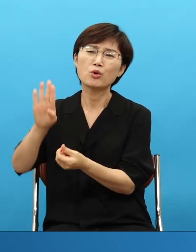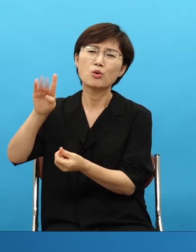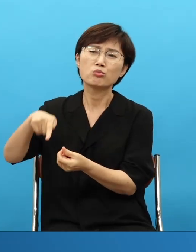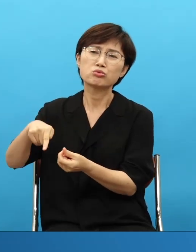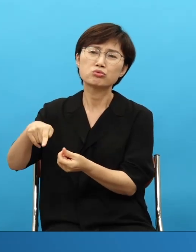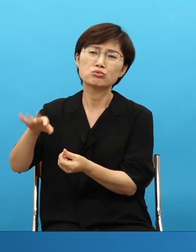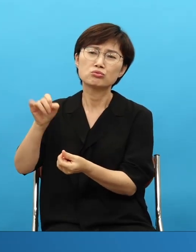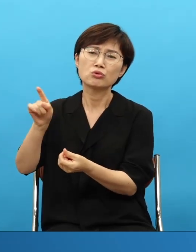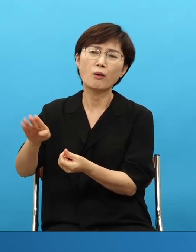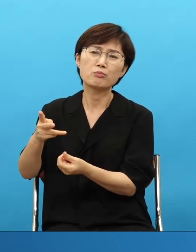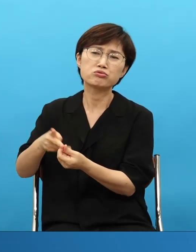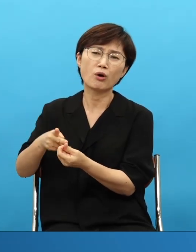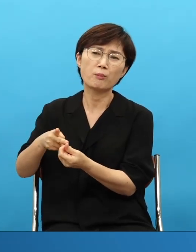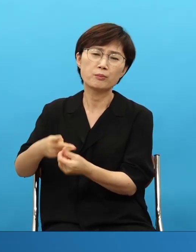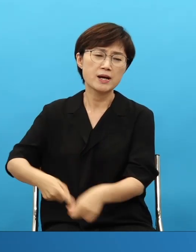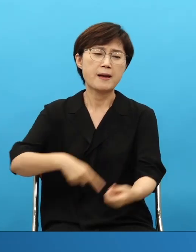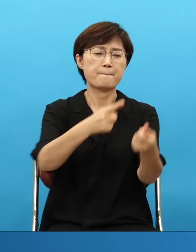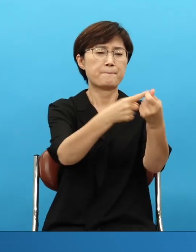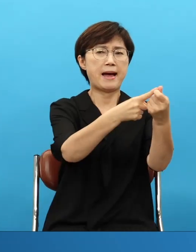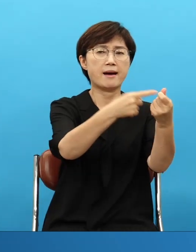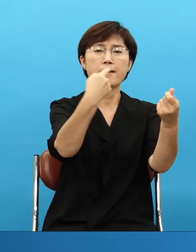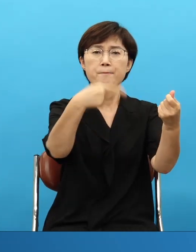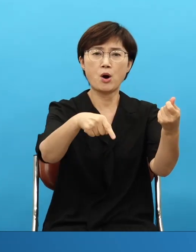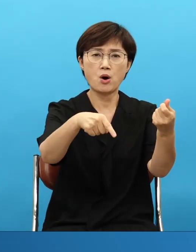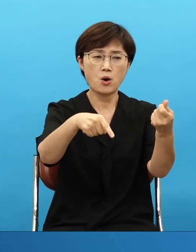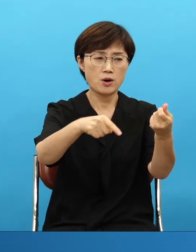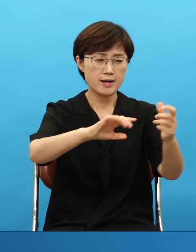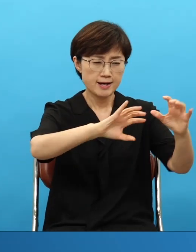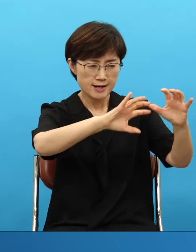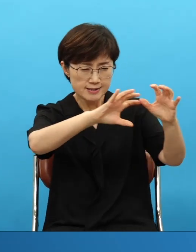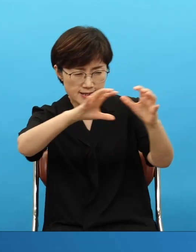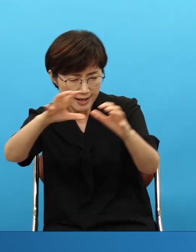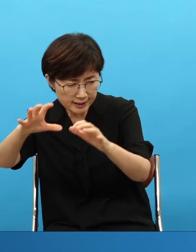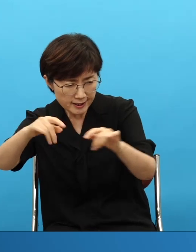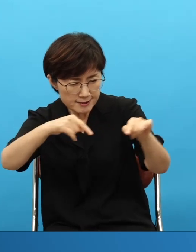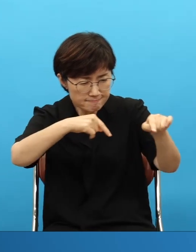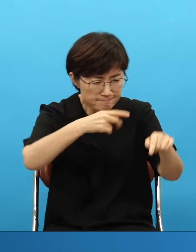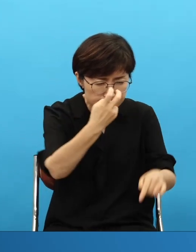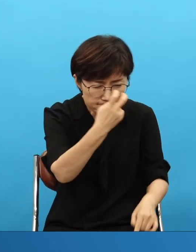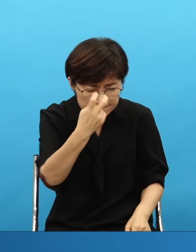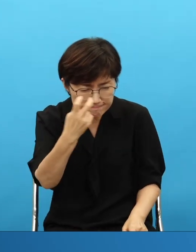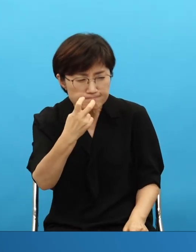但这不是 주业。 237 나라와 왕을 움직이는 선교사였어요.